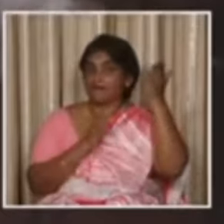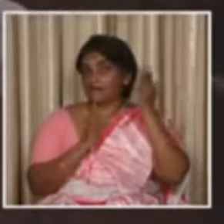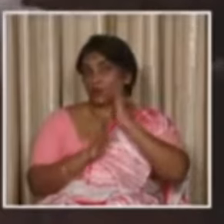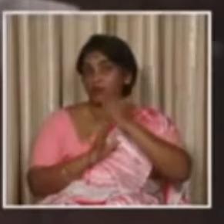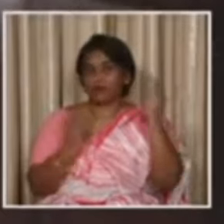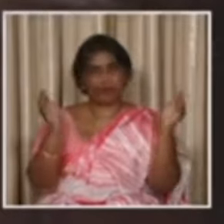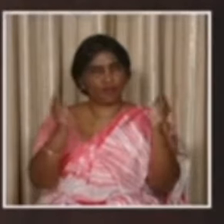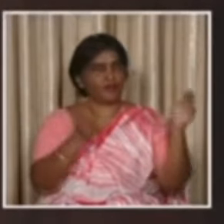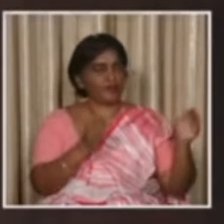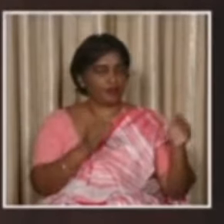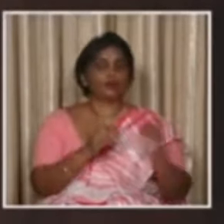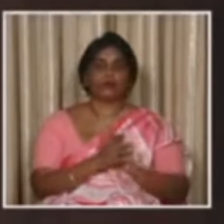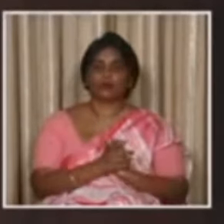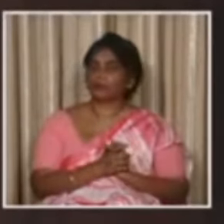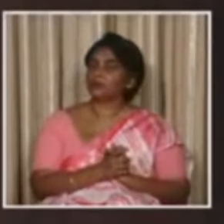කුඩා